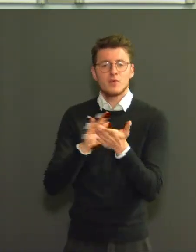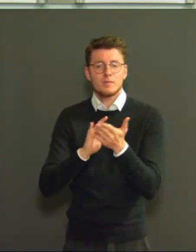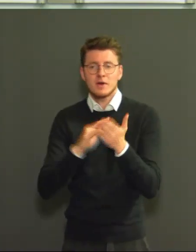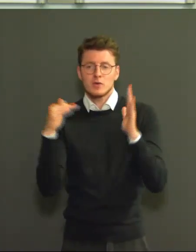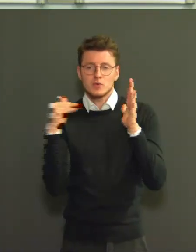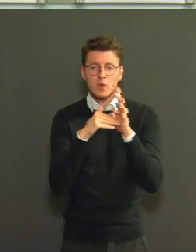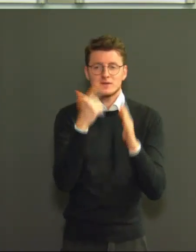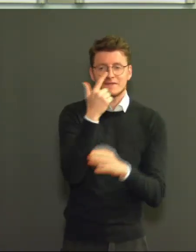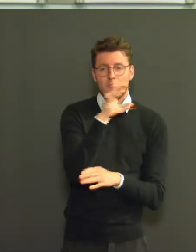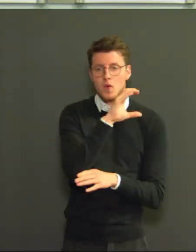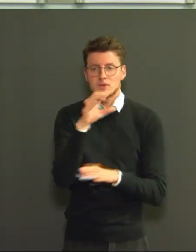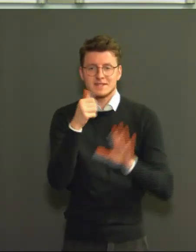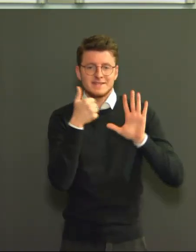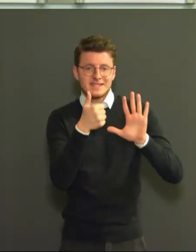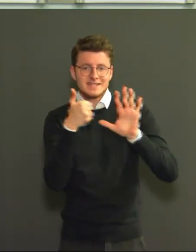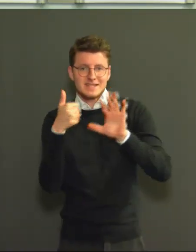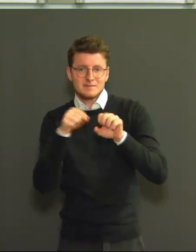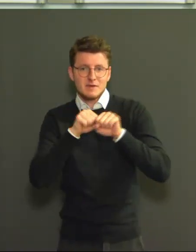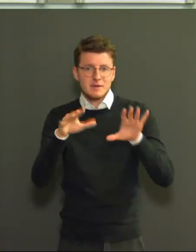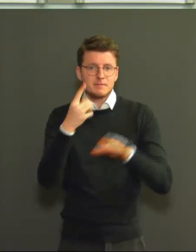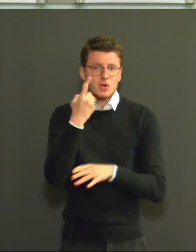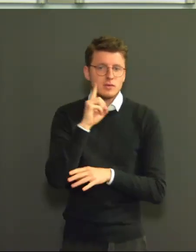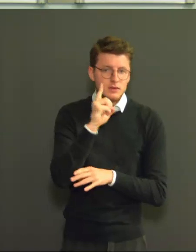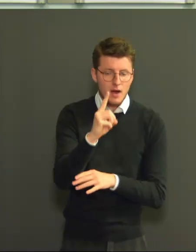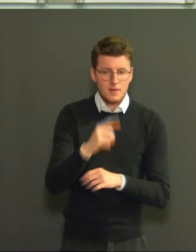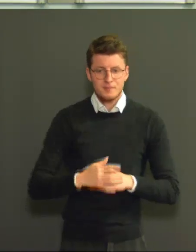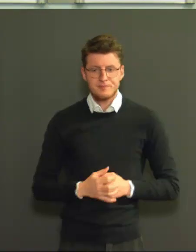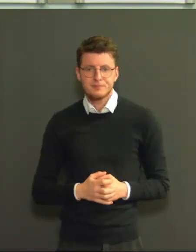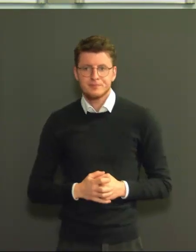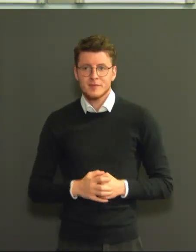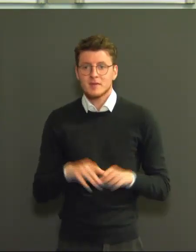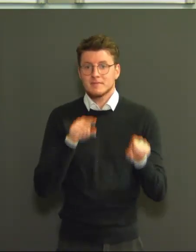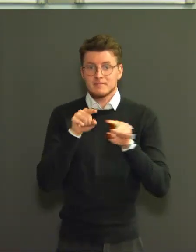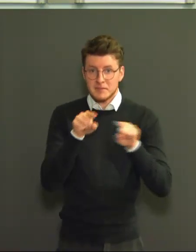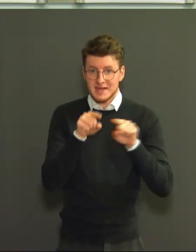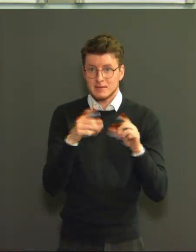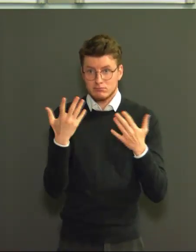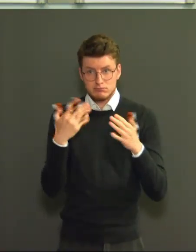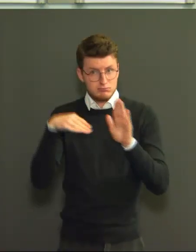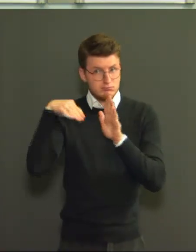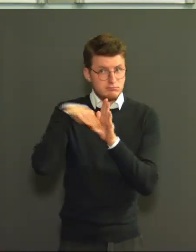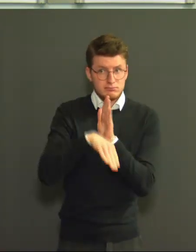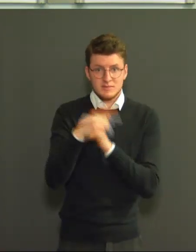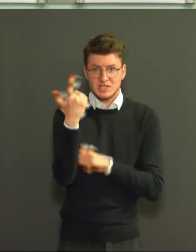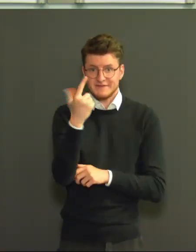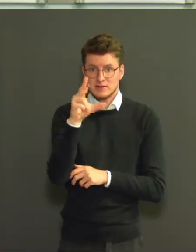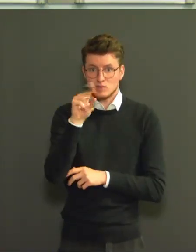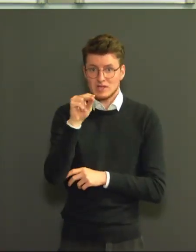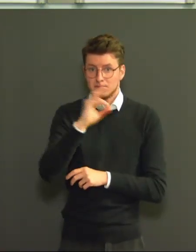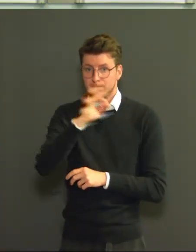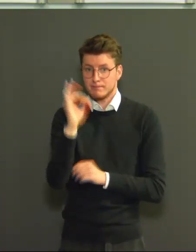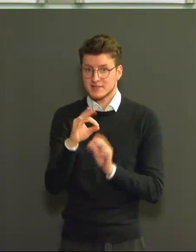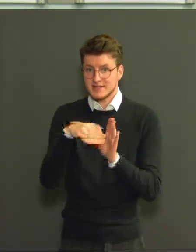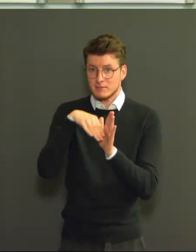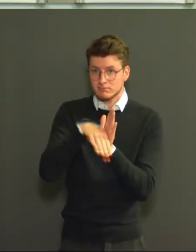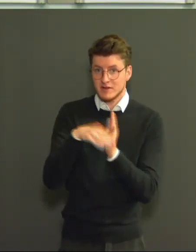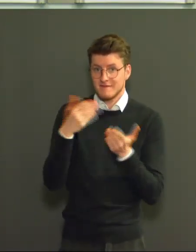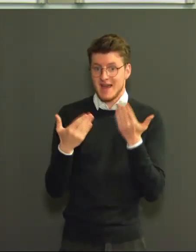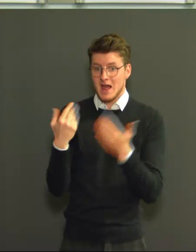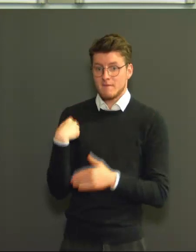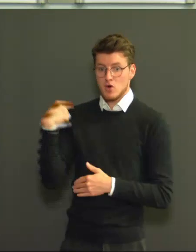1766 besmettingen per dag vastgesteld. En dat is een forse afname van 27% op weekbasis.